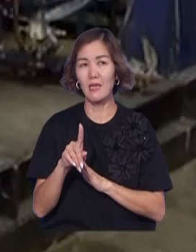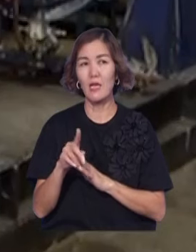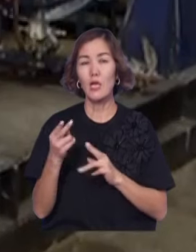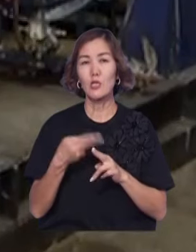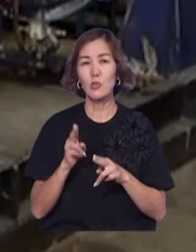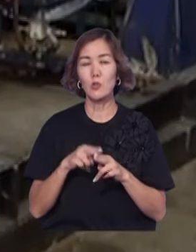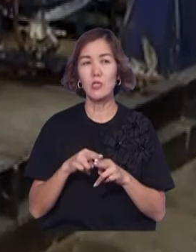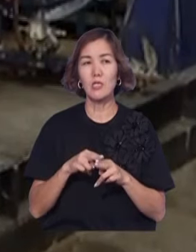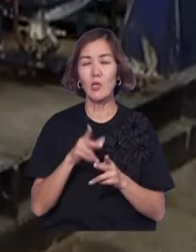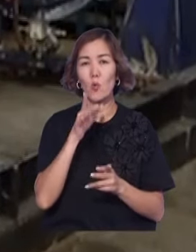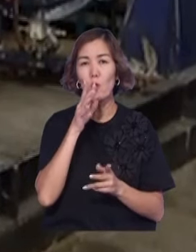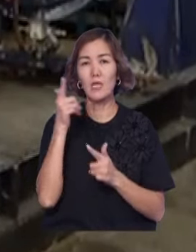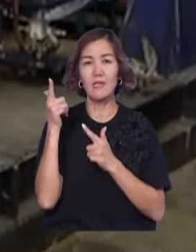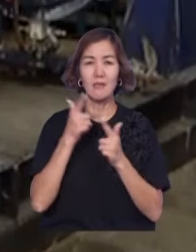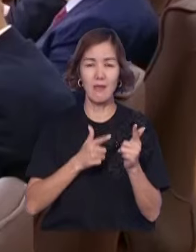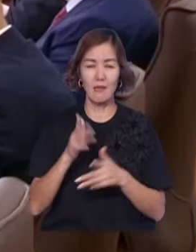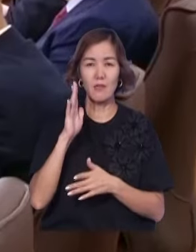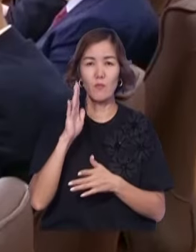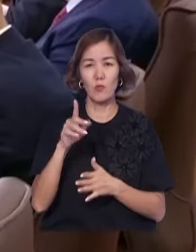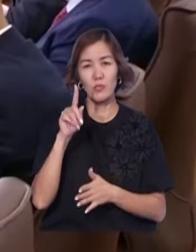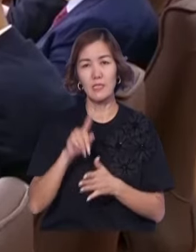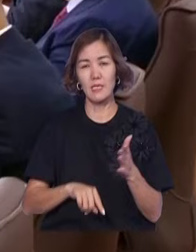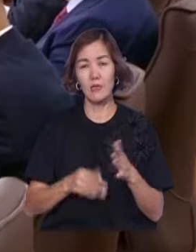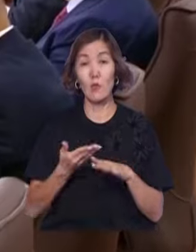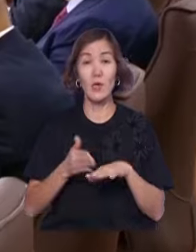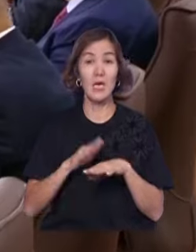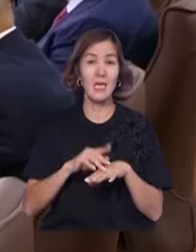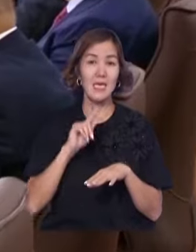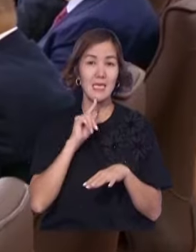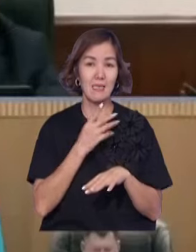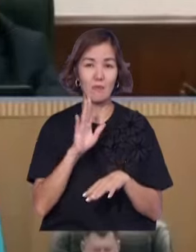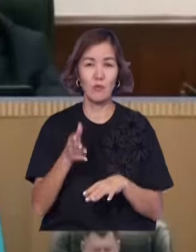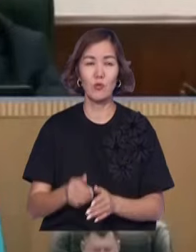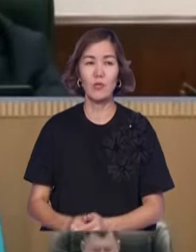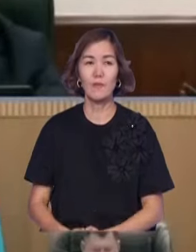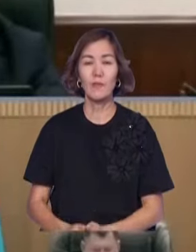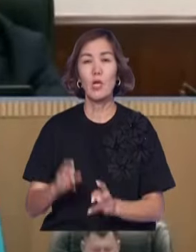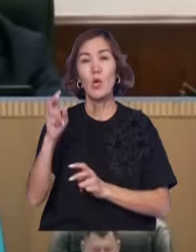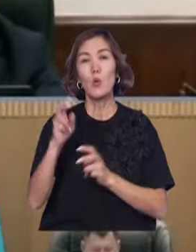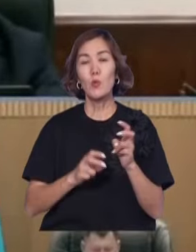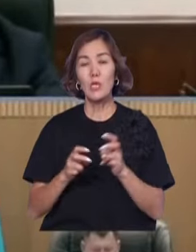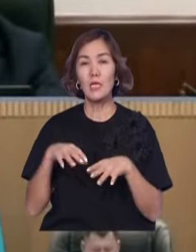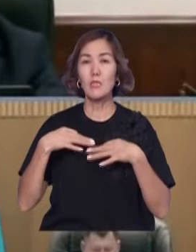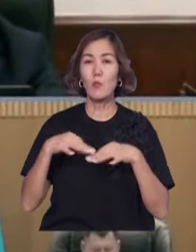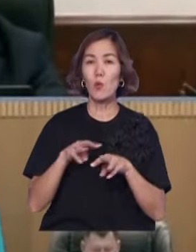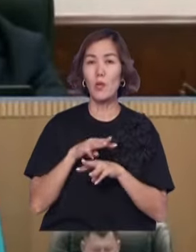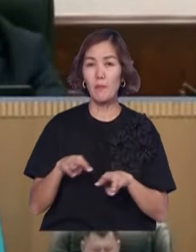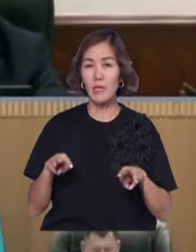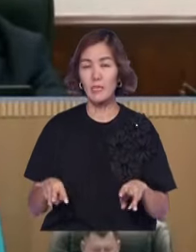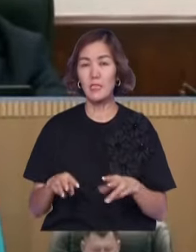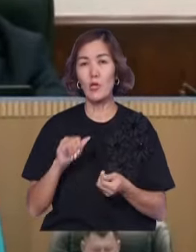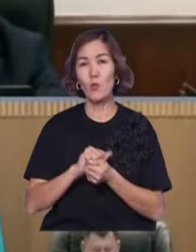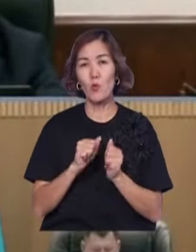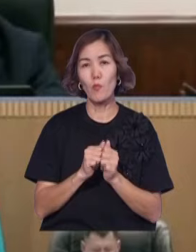сондықтан уақытылы дайындалады дегенге сену қиын деп баса айтты. Өнеркәсіп және көлік министрліктеріне көмір